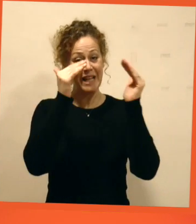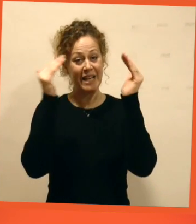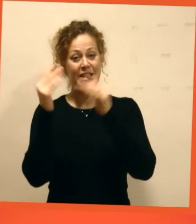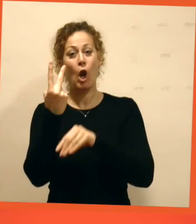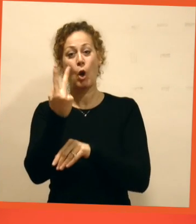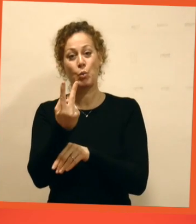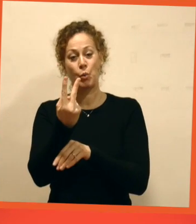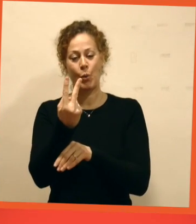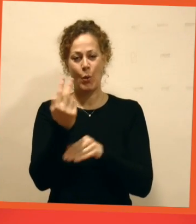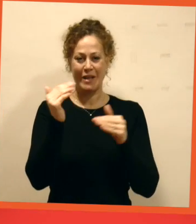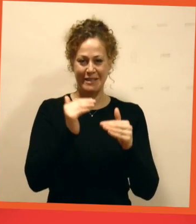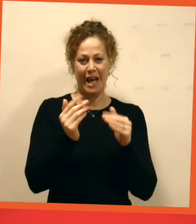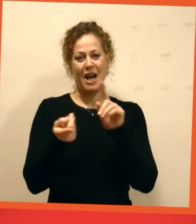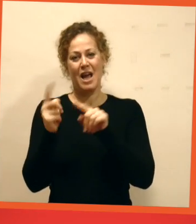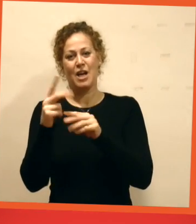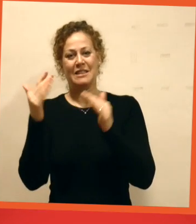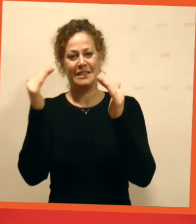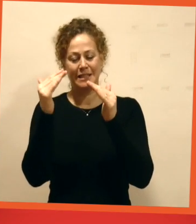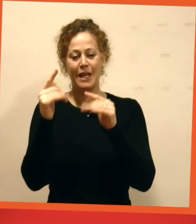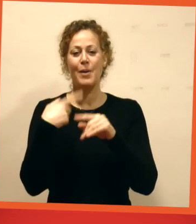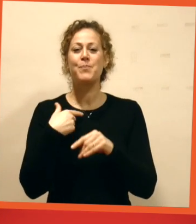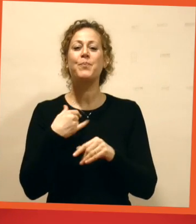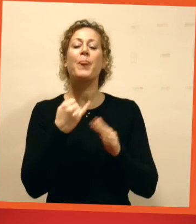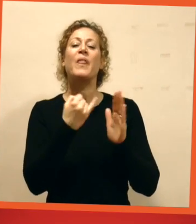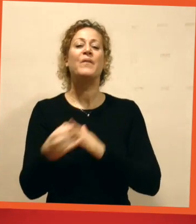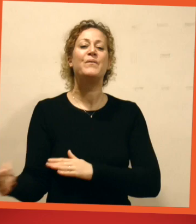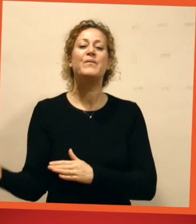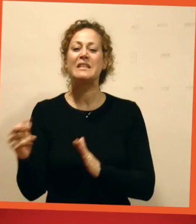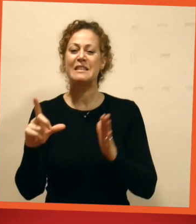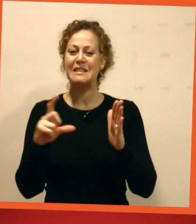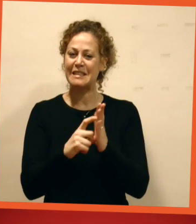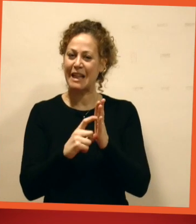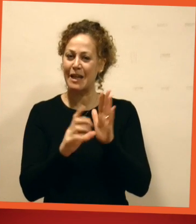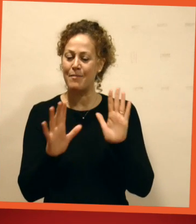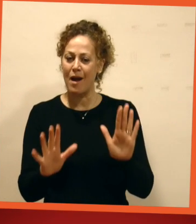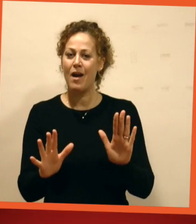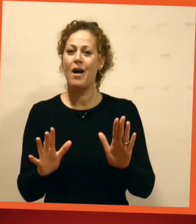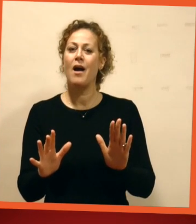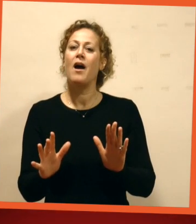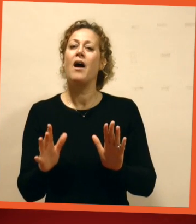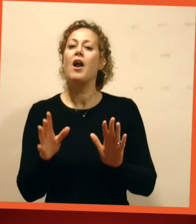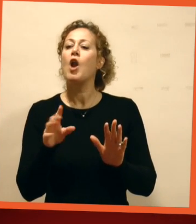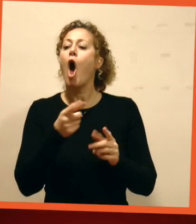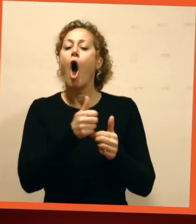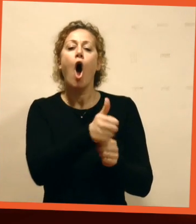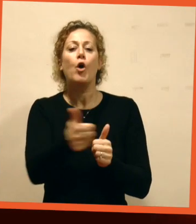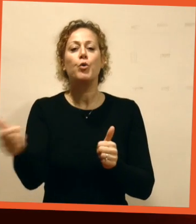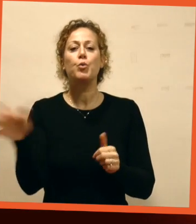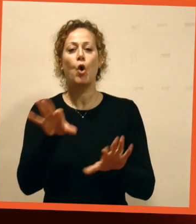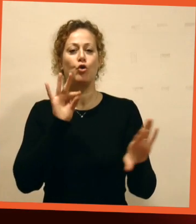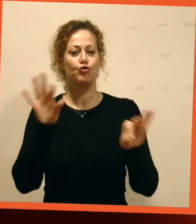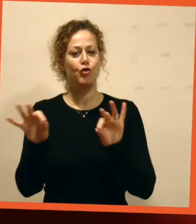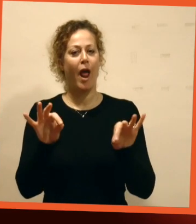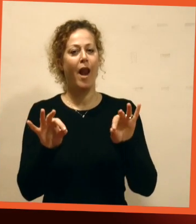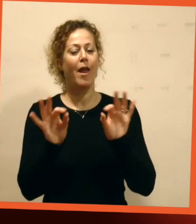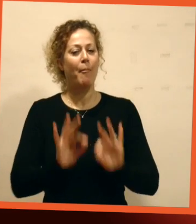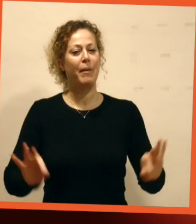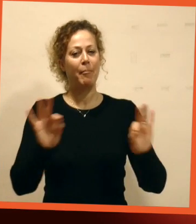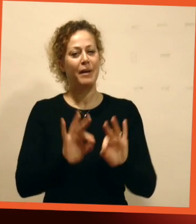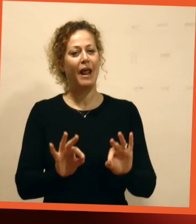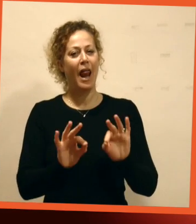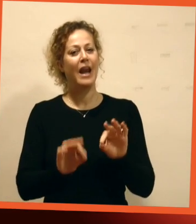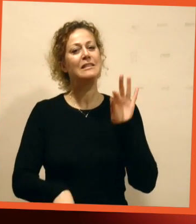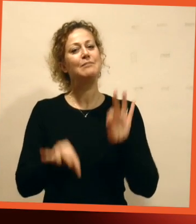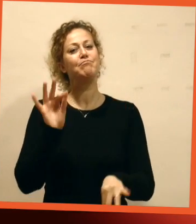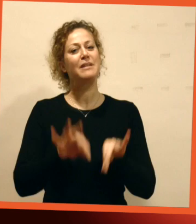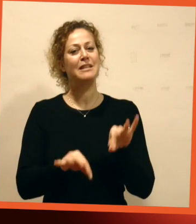serate che si passa in questo weekend, ciascuno può scegliere di preparare uno spettacolo da far vedere alle altre scuole di